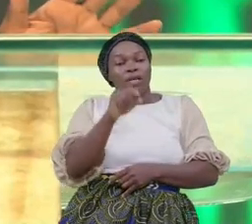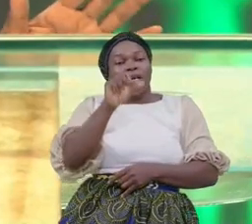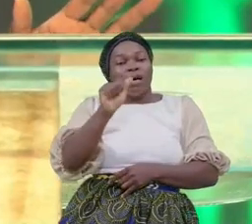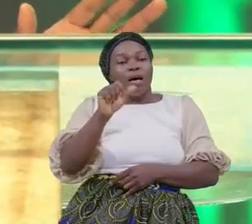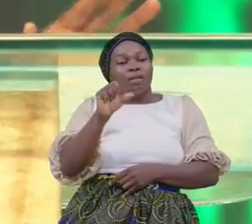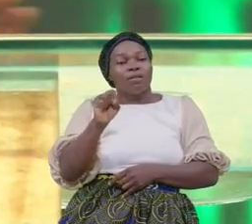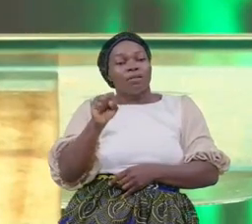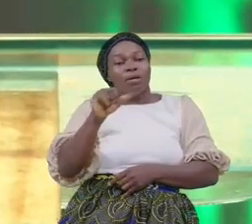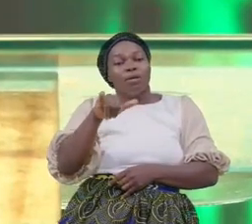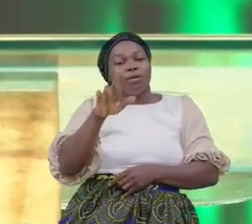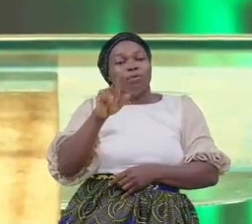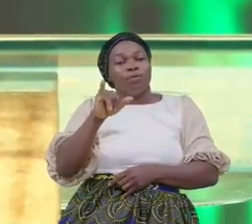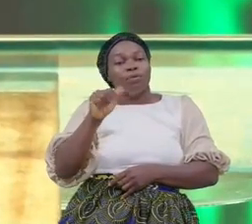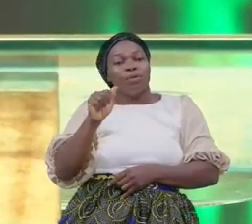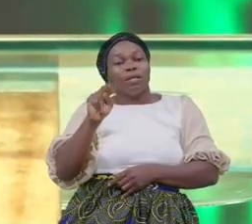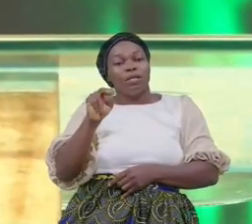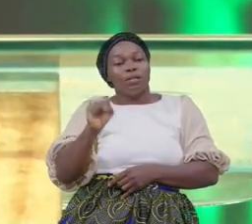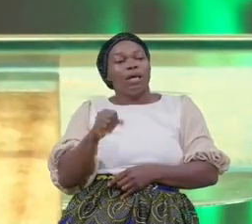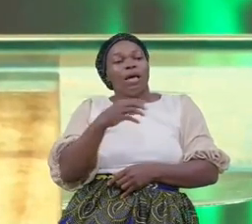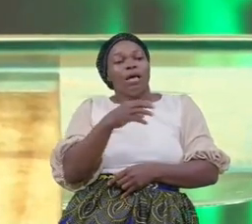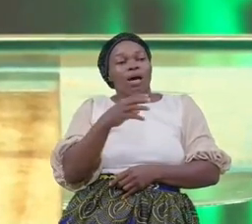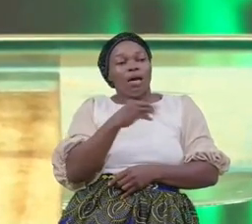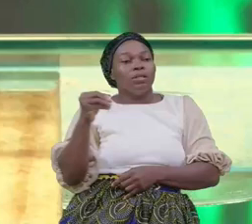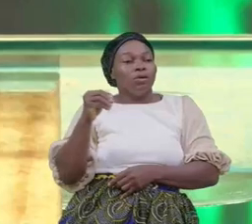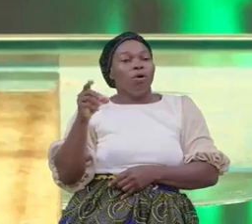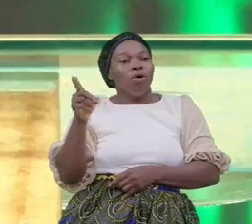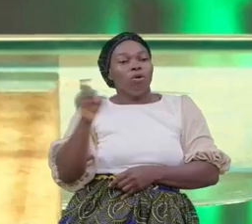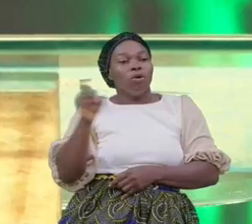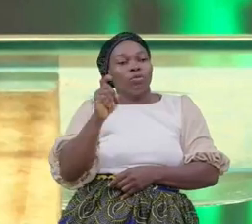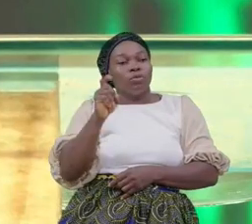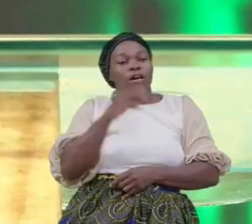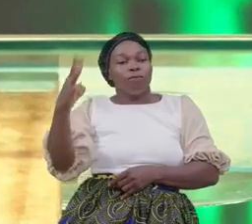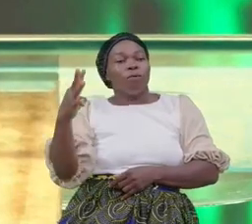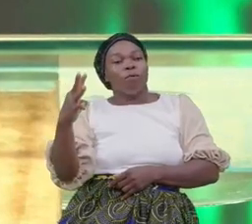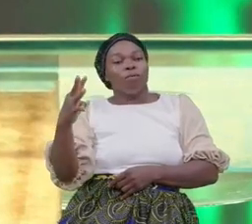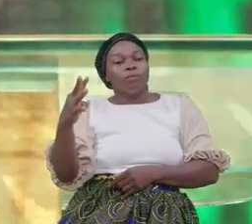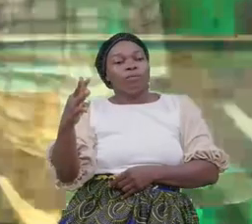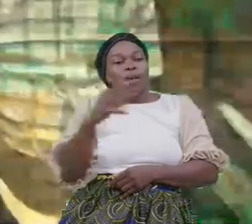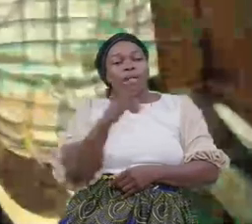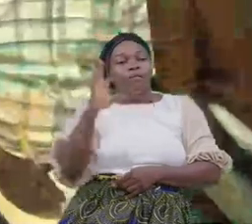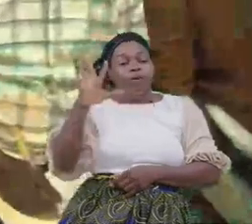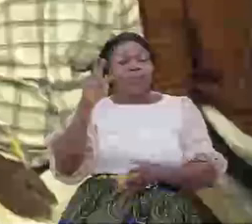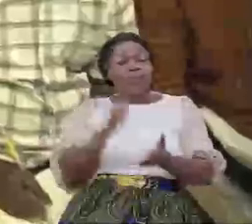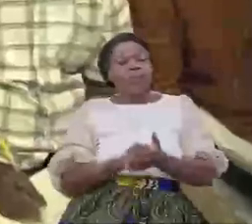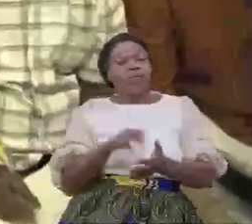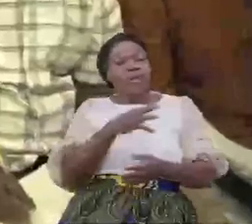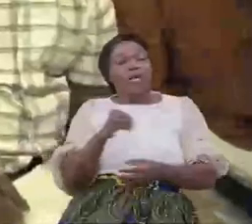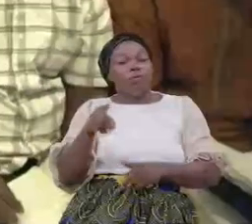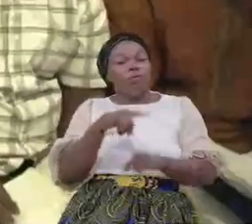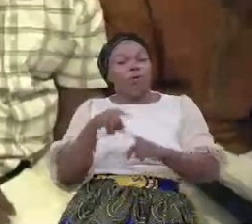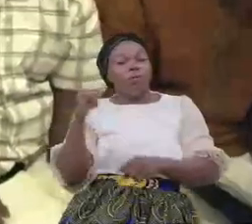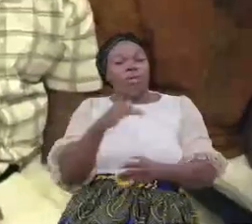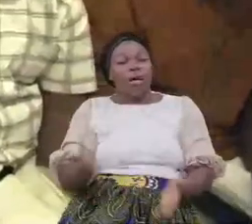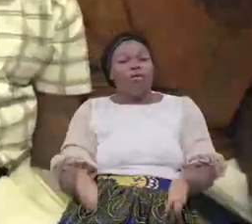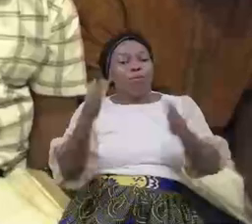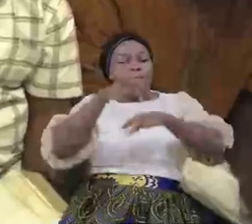185 000 à hommes. Et quand on se leva le matin, voici, c'était